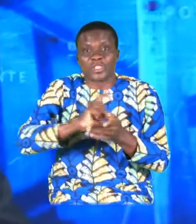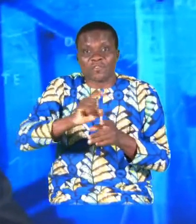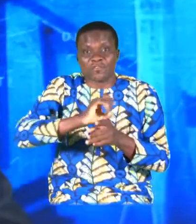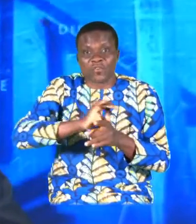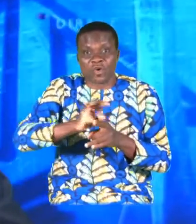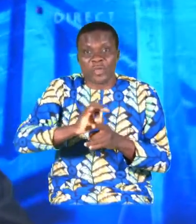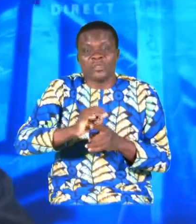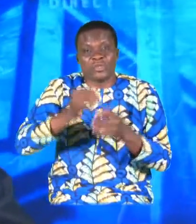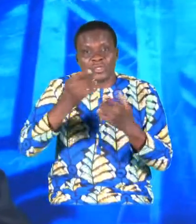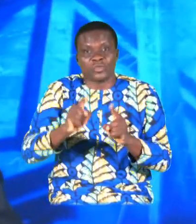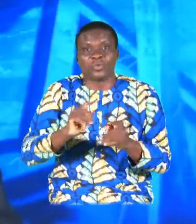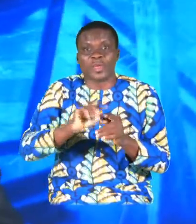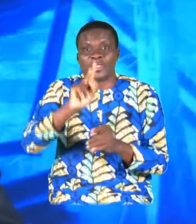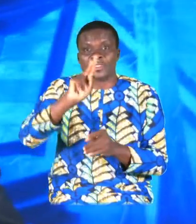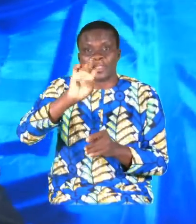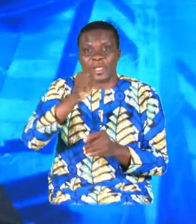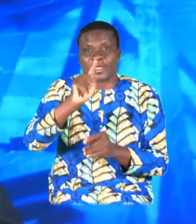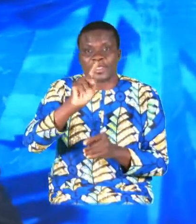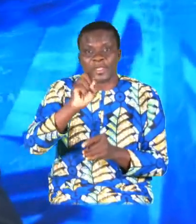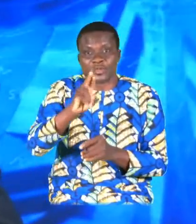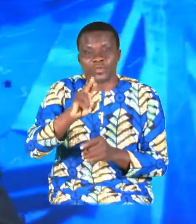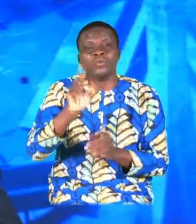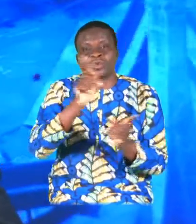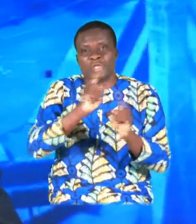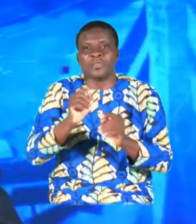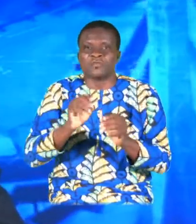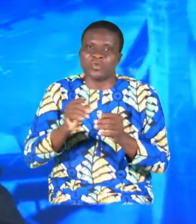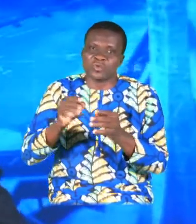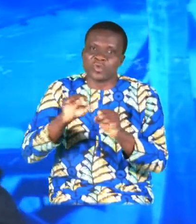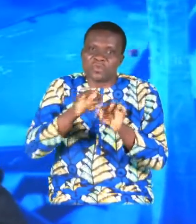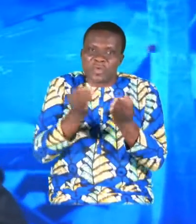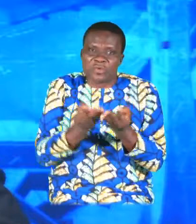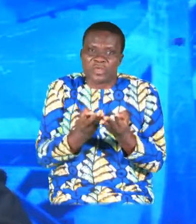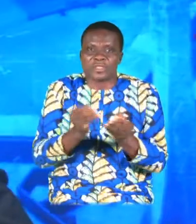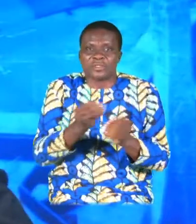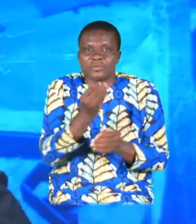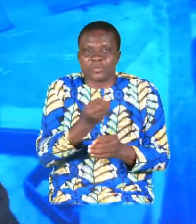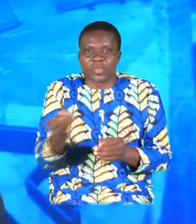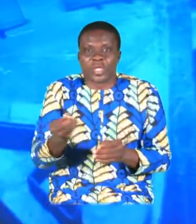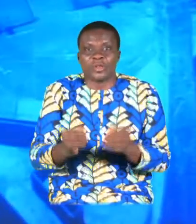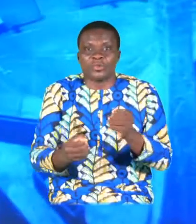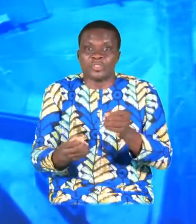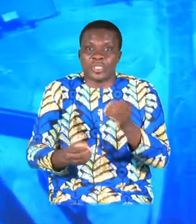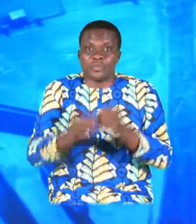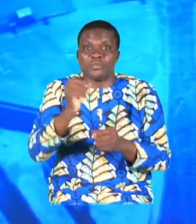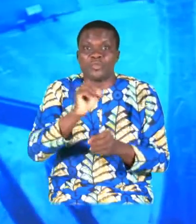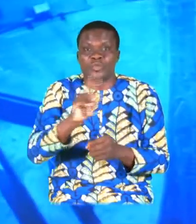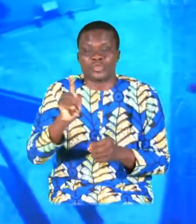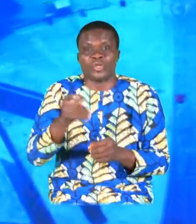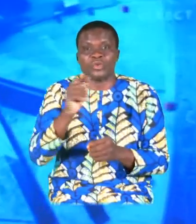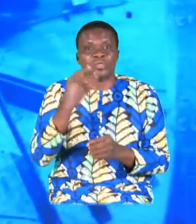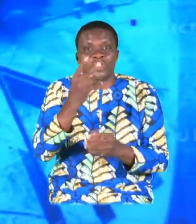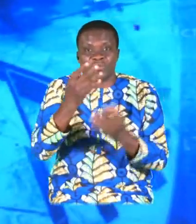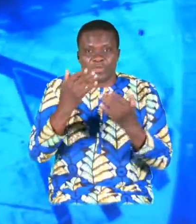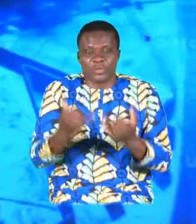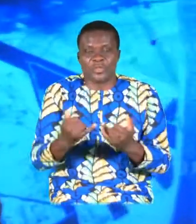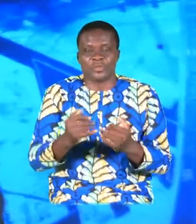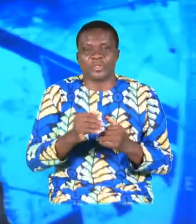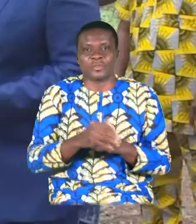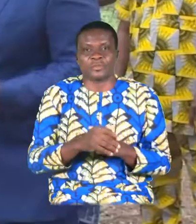qui se déroule à Kétou, ils vont se familiariser à l'outil cluster. Brice Rongbo, Guillaume